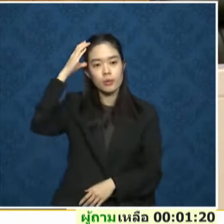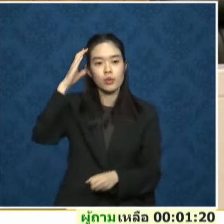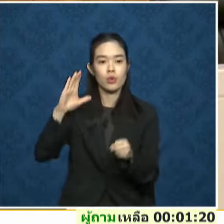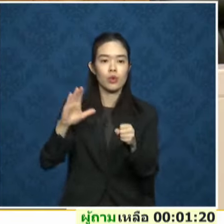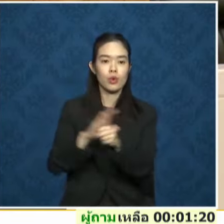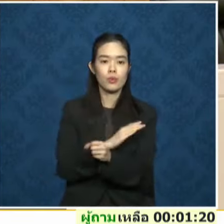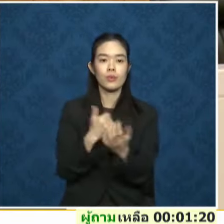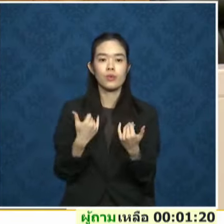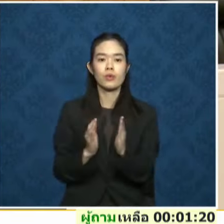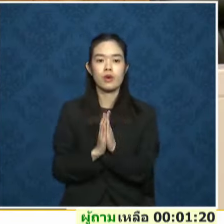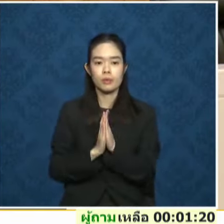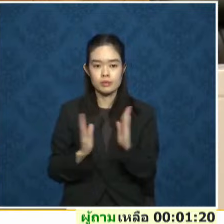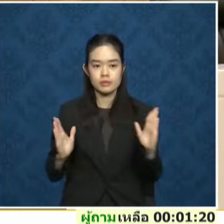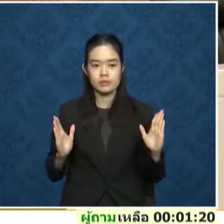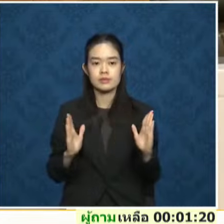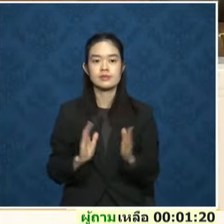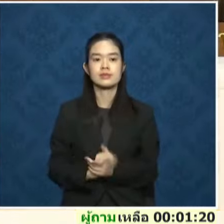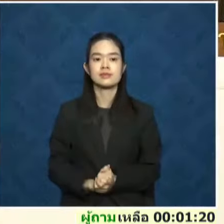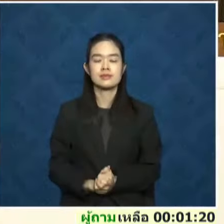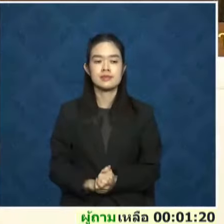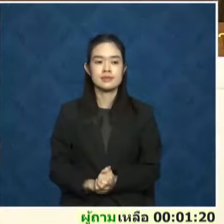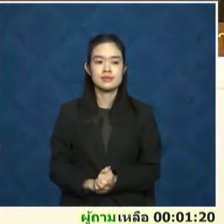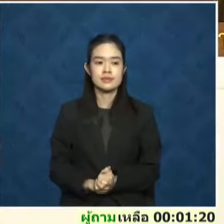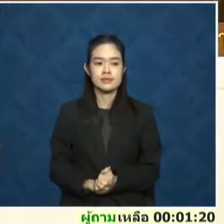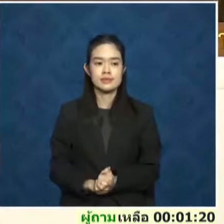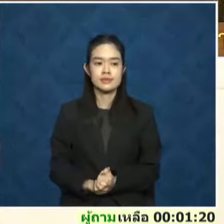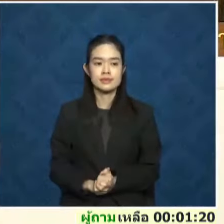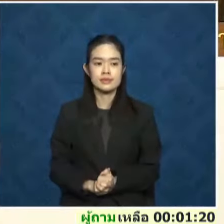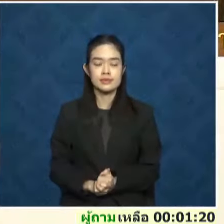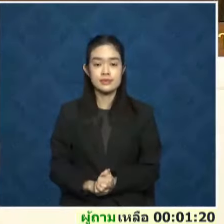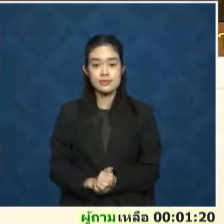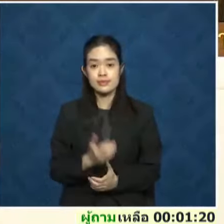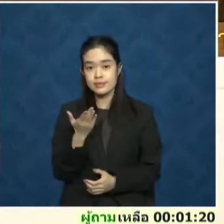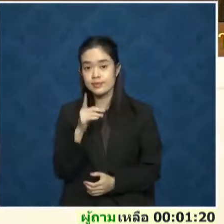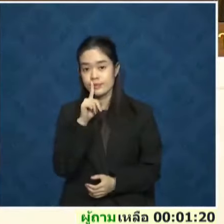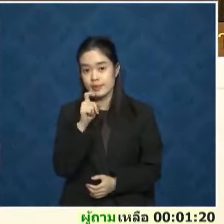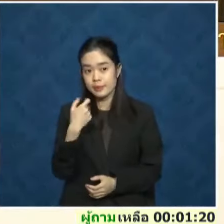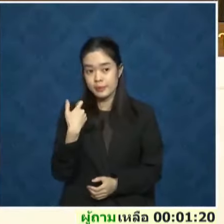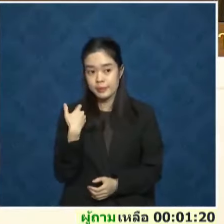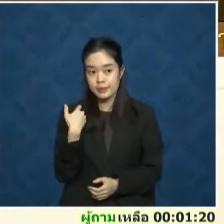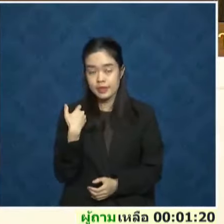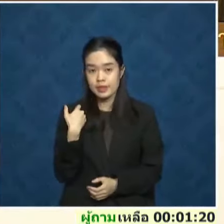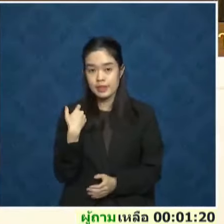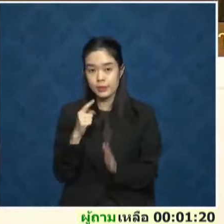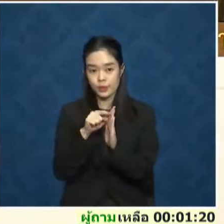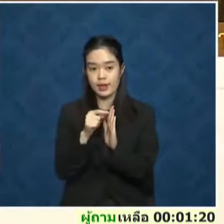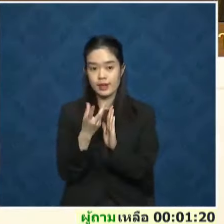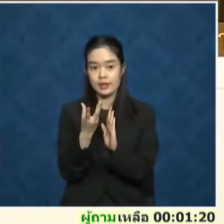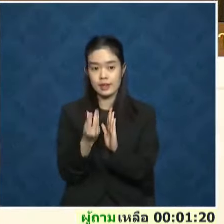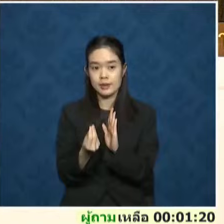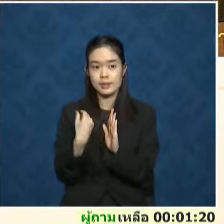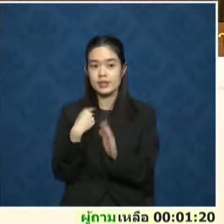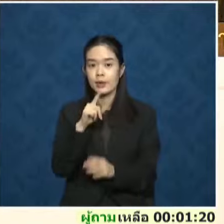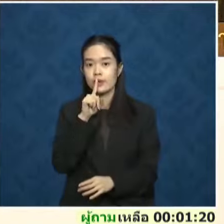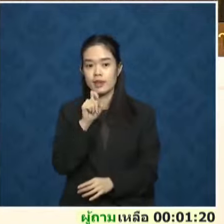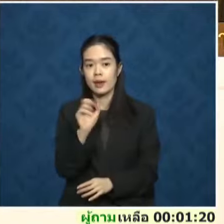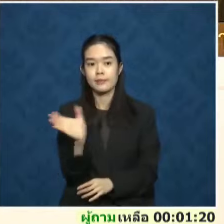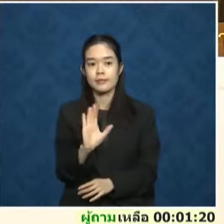ครับ ครับขอบพระคุณครับท่านปารมีมีอะไรไหมครับเหลือเวลาเล็กน้อยแต่ไม่ให้ถามแล้วนะ